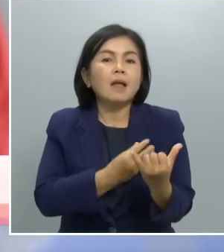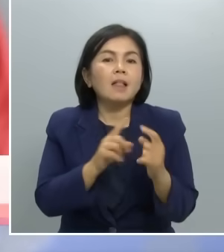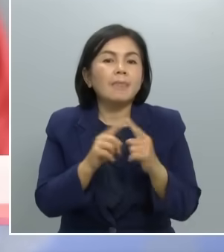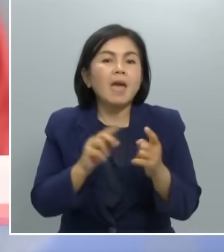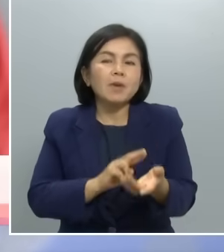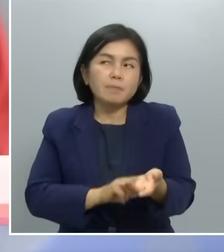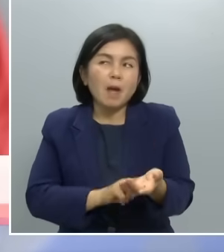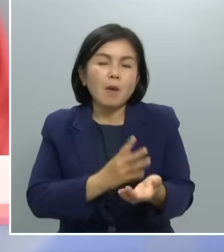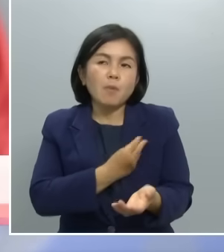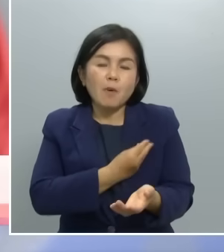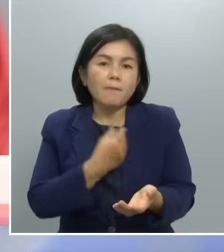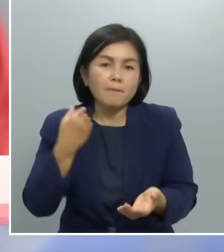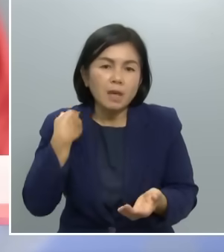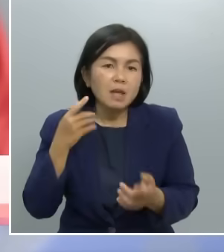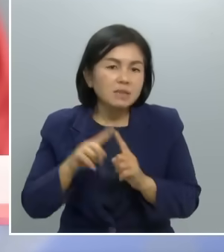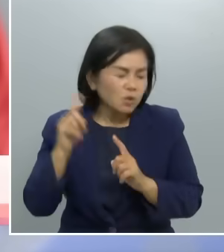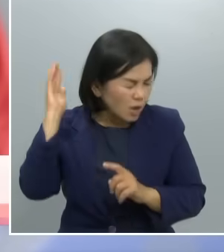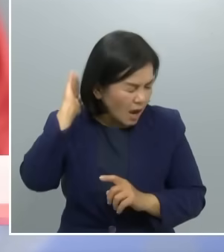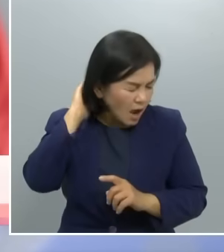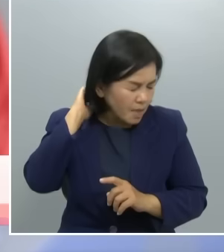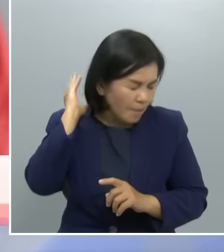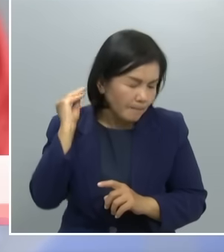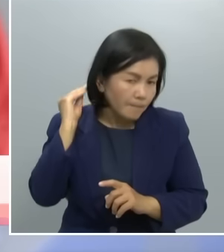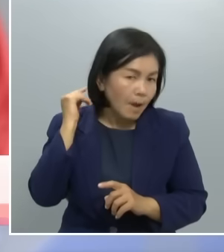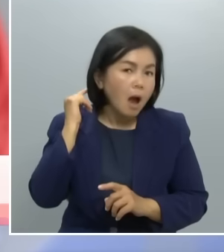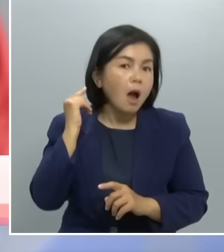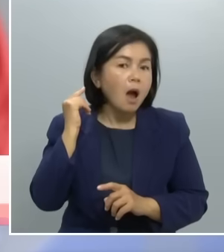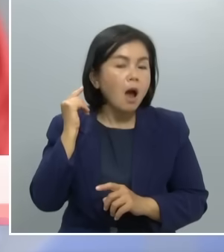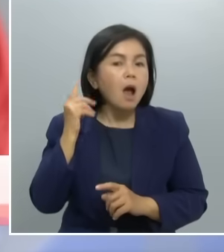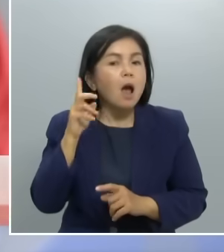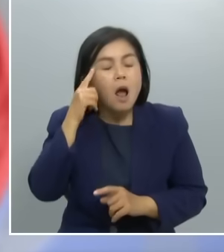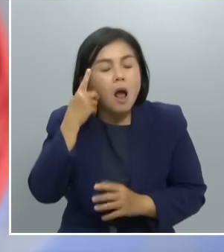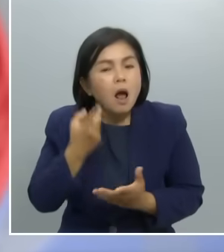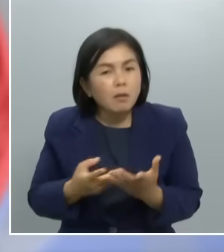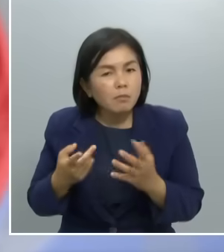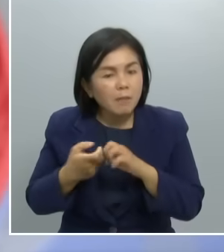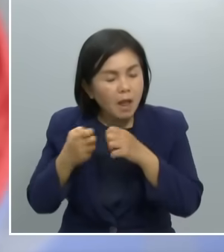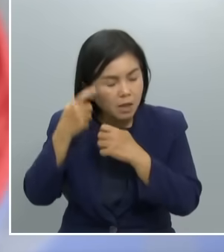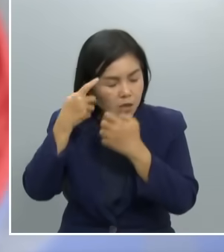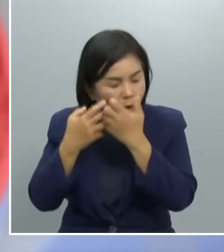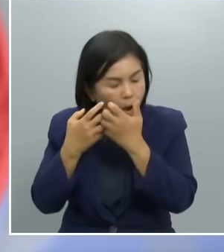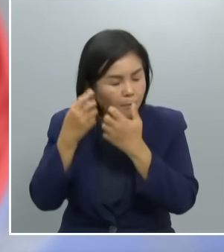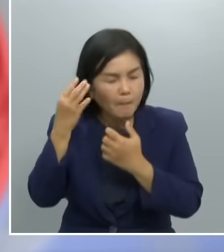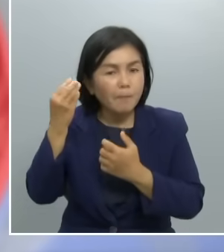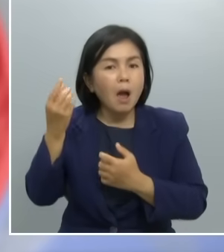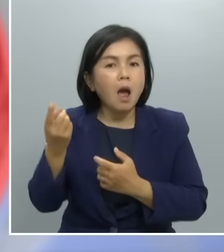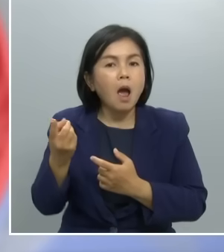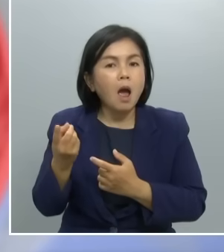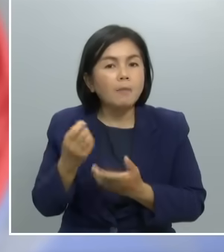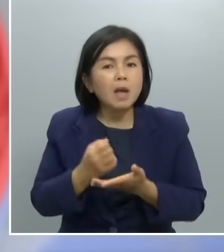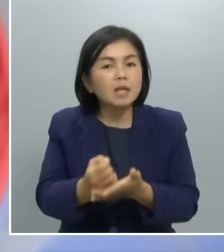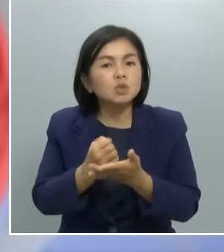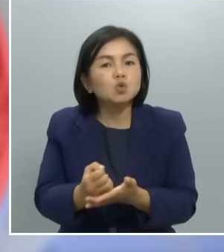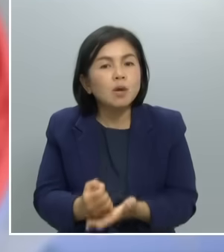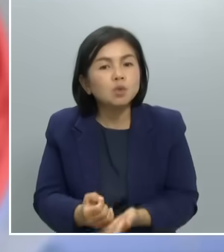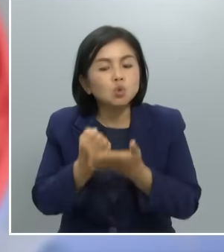ต่ว่าการสมองอาจจะตายไปแล้วค่ะอยากคิดไอ้มันชี้แจงว่าเกิดอะไรขึ้นบ้างมีการช่วยเหลือเบื้องต้นไหมตอน